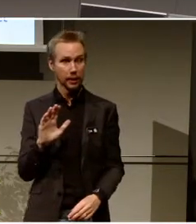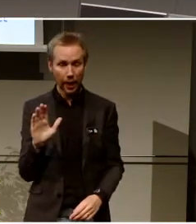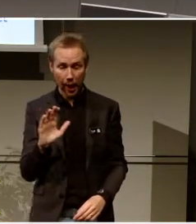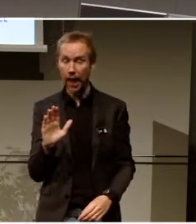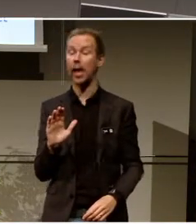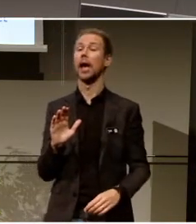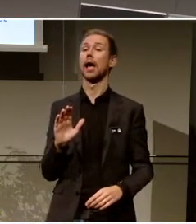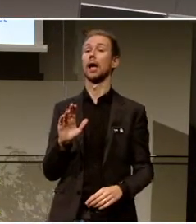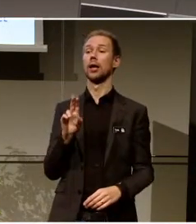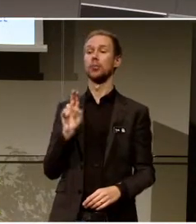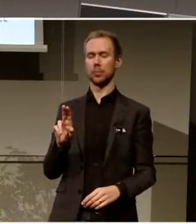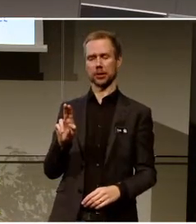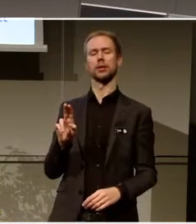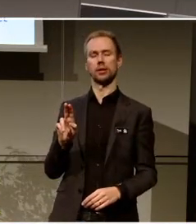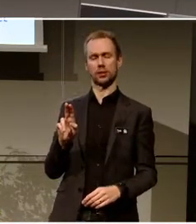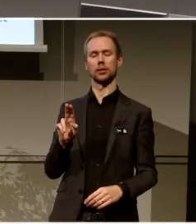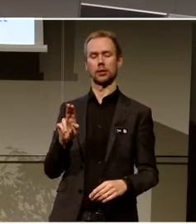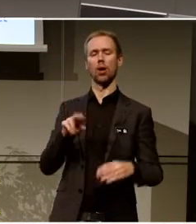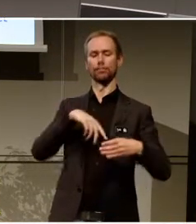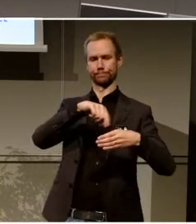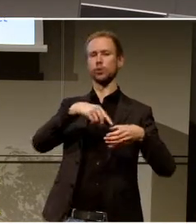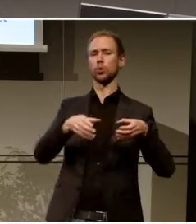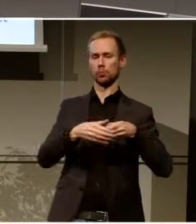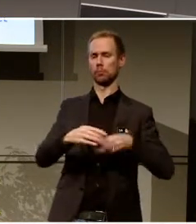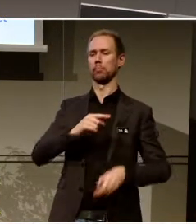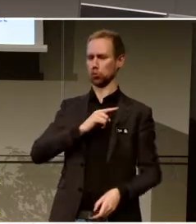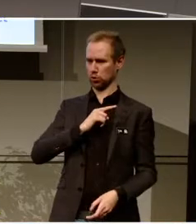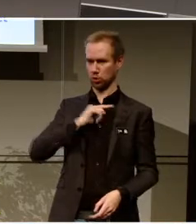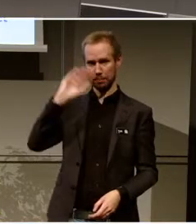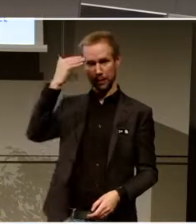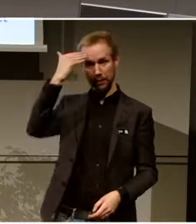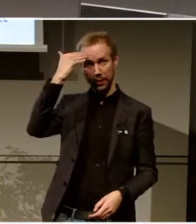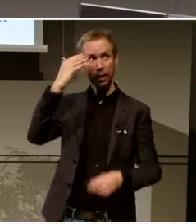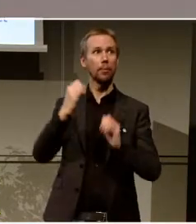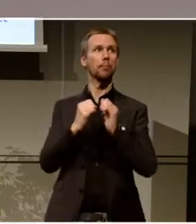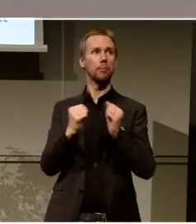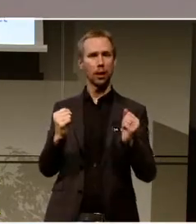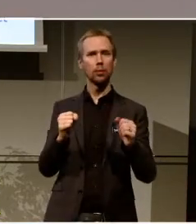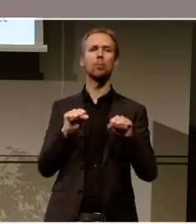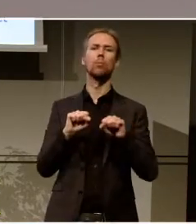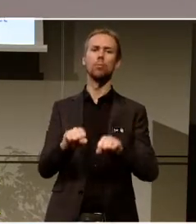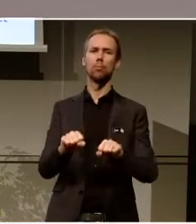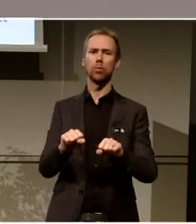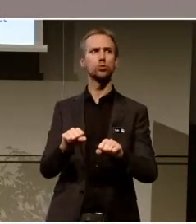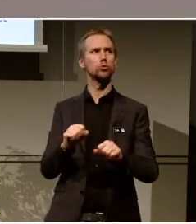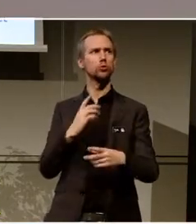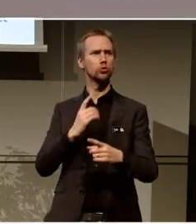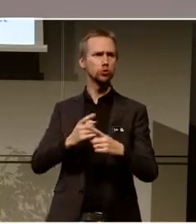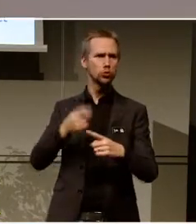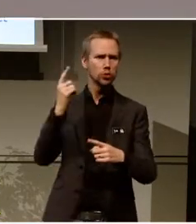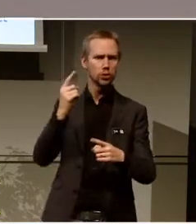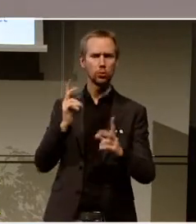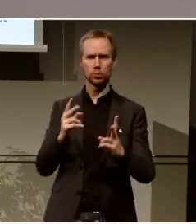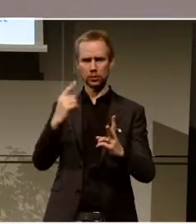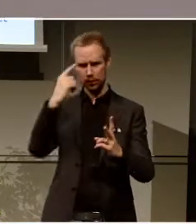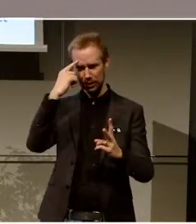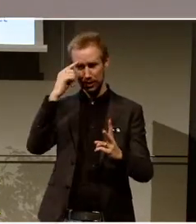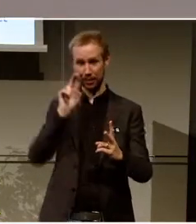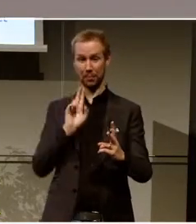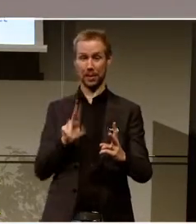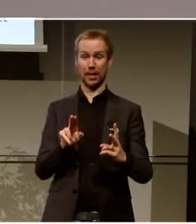grad av medvetenhet. Däremot så ska man vara tydlig med att att man behöver snarare se att